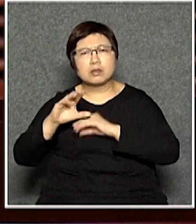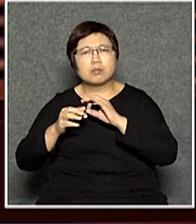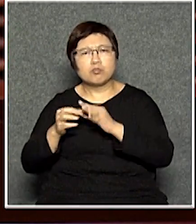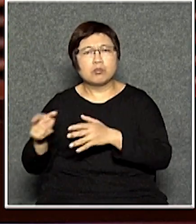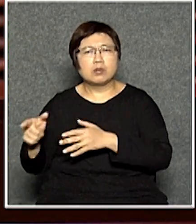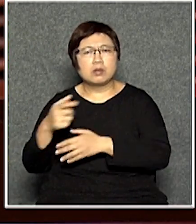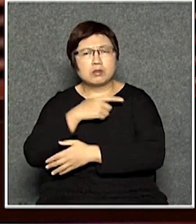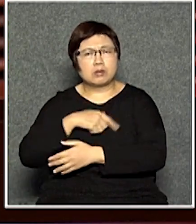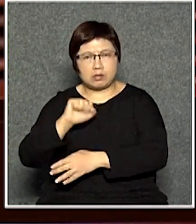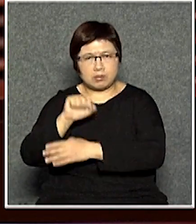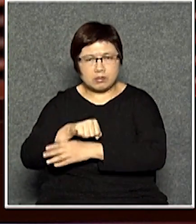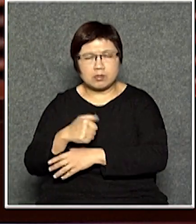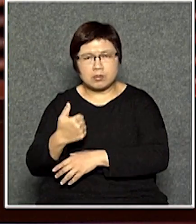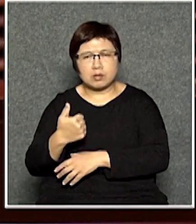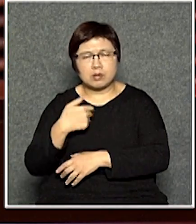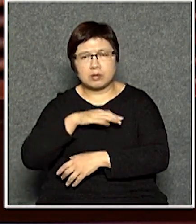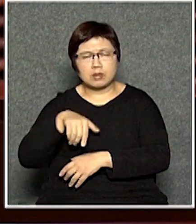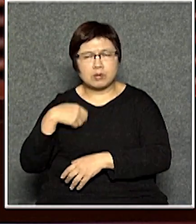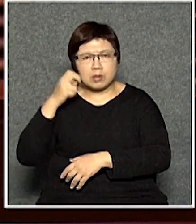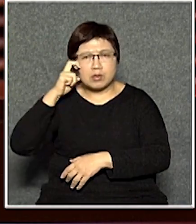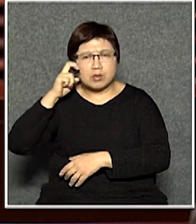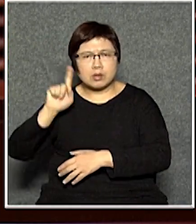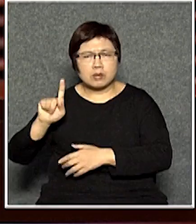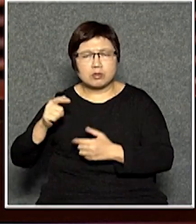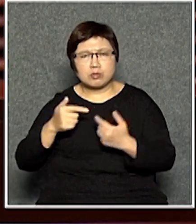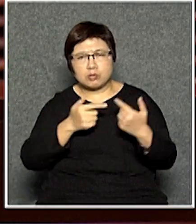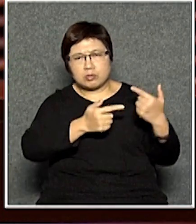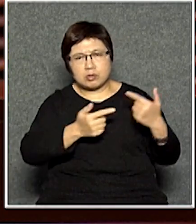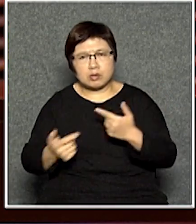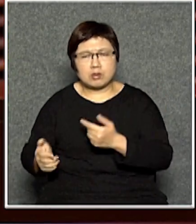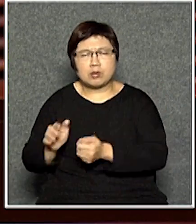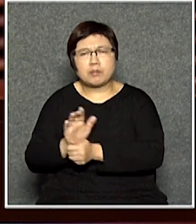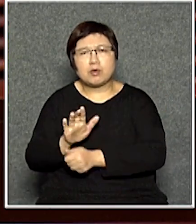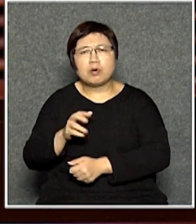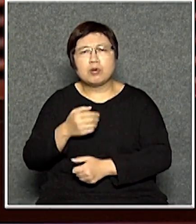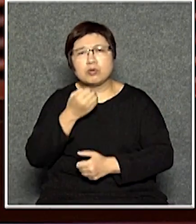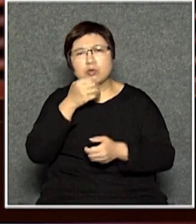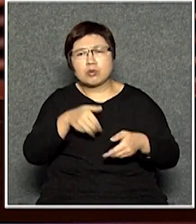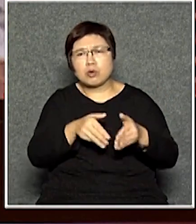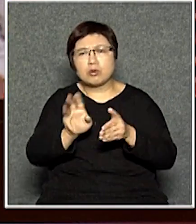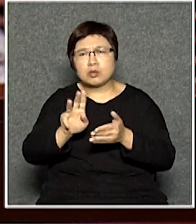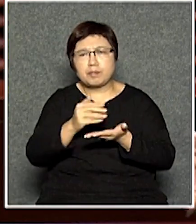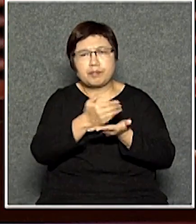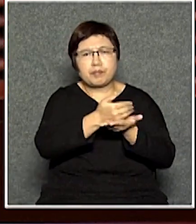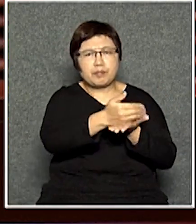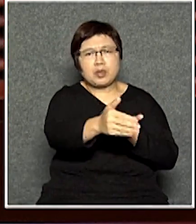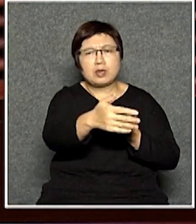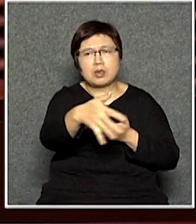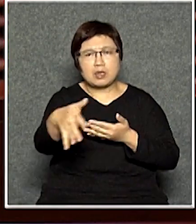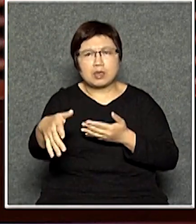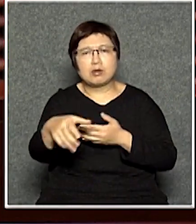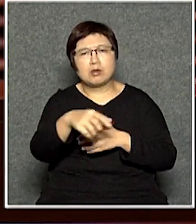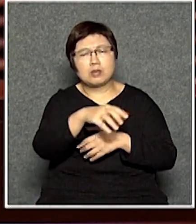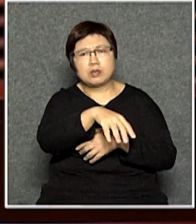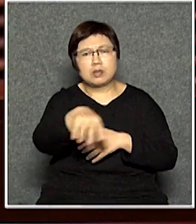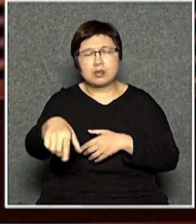該會同意，我們要想下怎樣可以長遠為東江水可以配給其他省市，讓他們不用